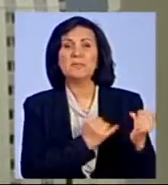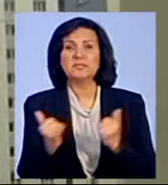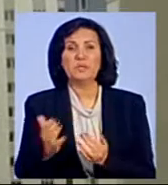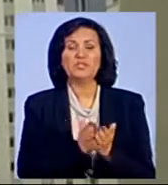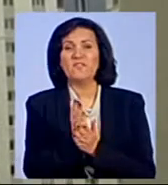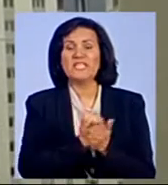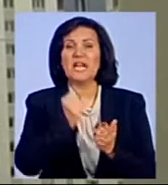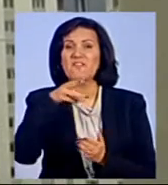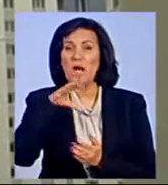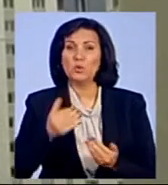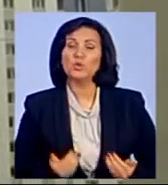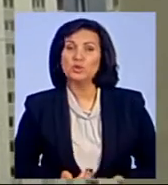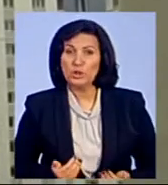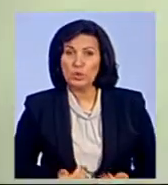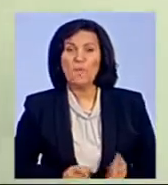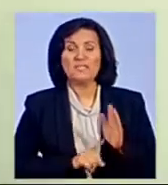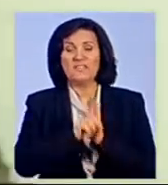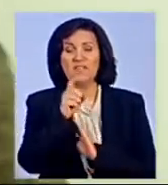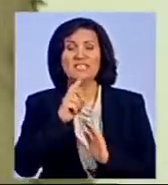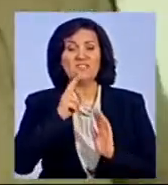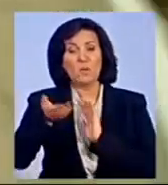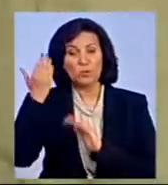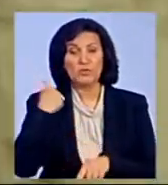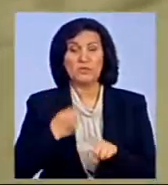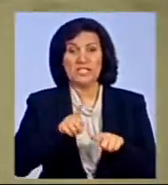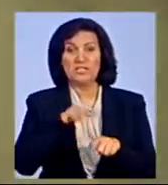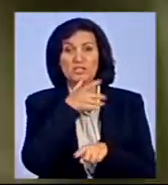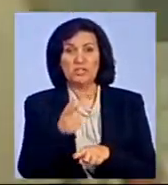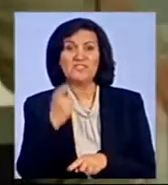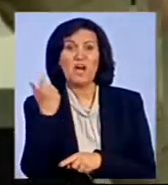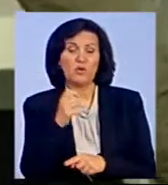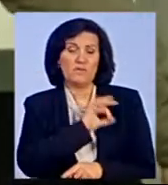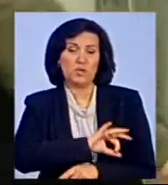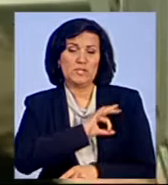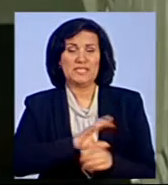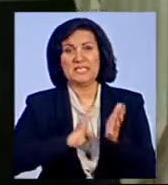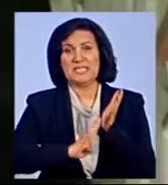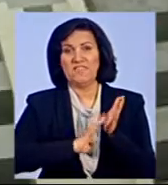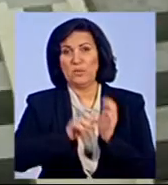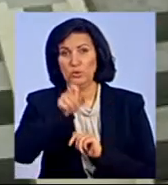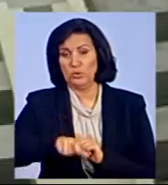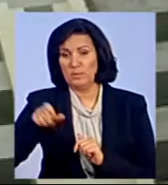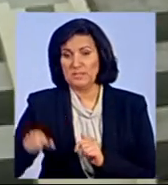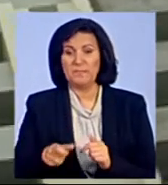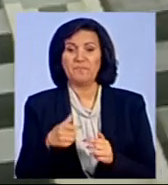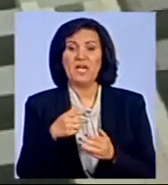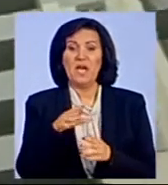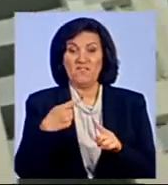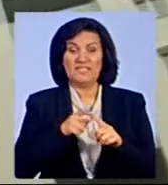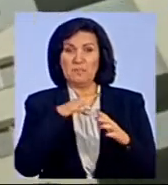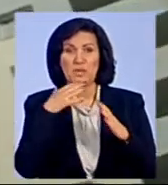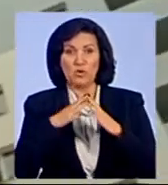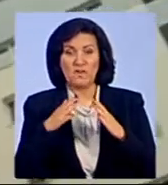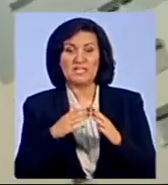Україні 2 роки тому. У спілці ветеранів АТО говорять, за цей час у Харкові нею скористалися майже 90 бійців. До прикладу, у цих